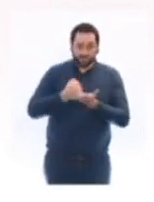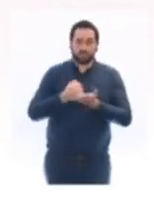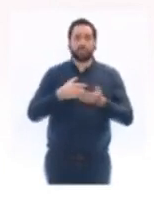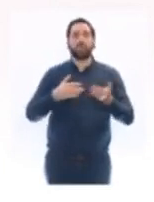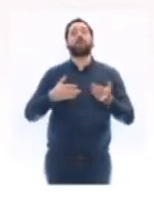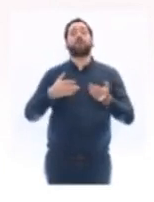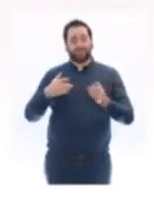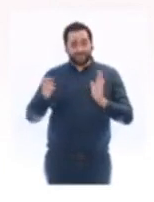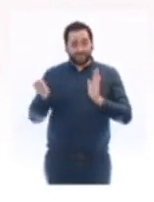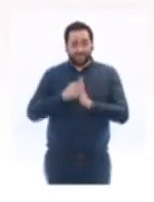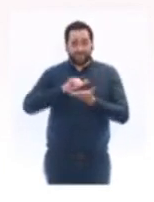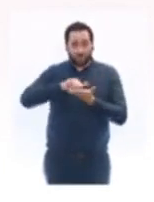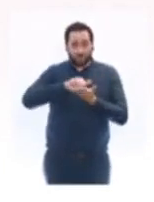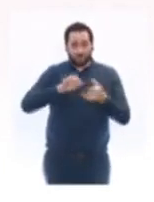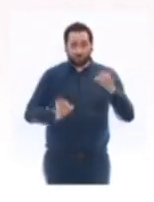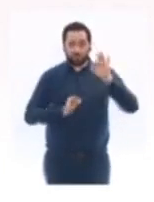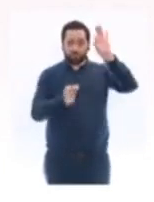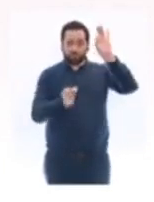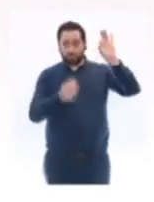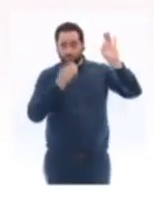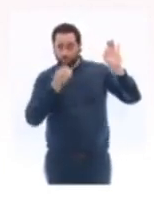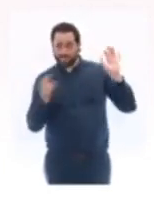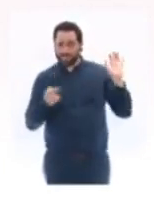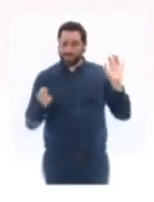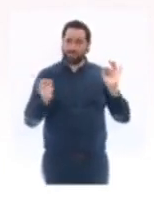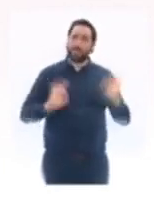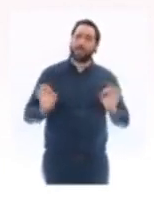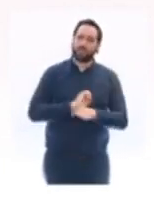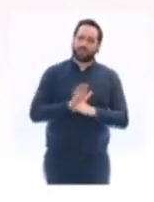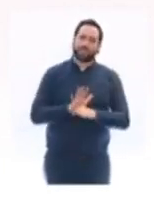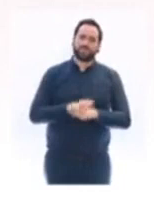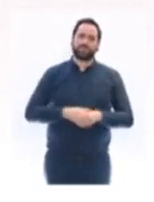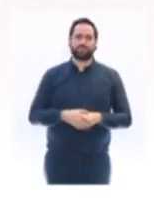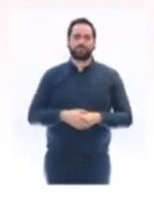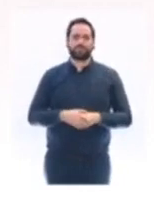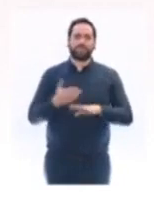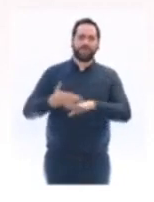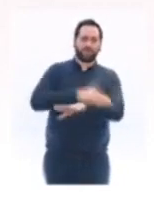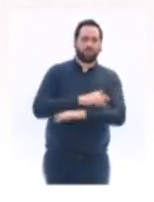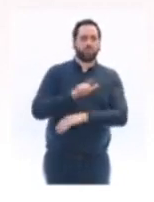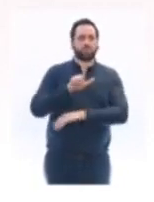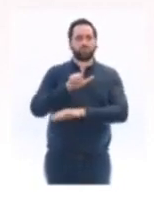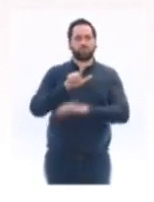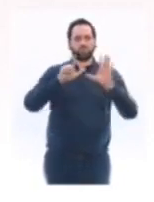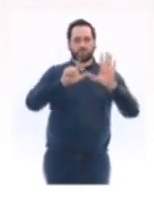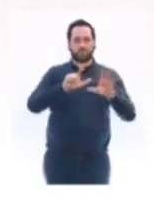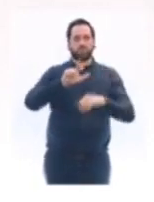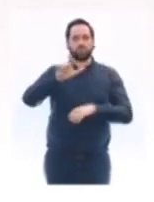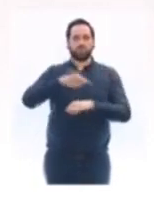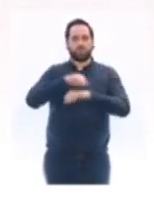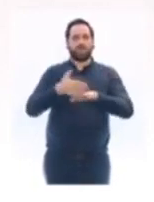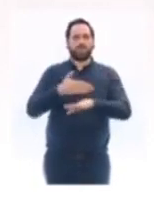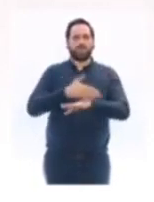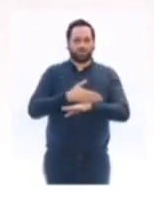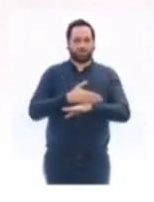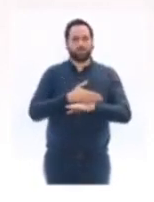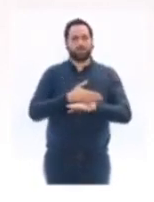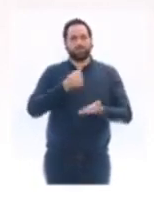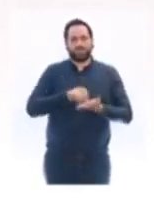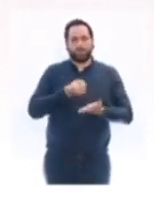l'avance. Et pour ceux qui ne disposeraient pas du résultat d'un test, un test à l'arrivée sera